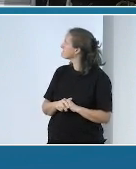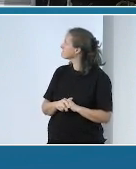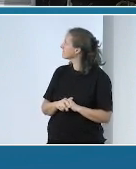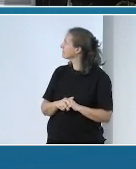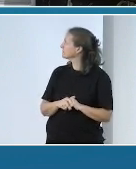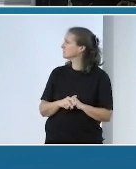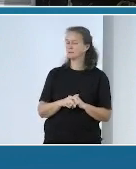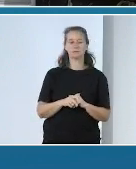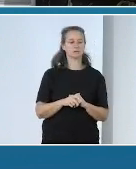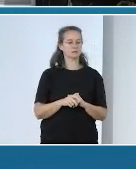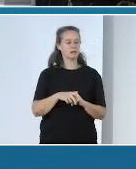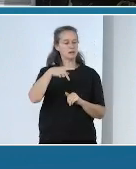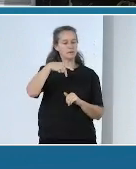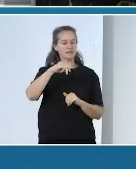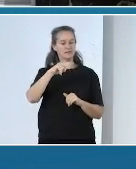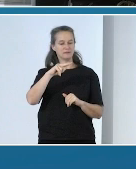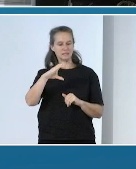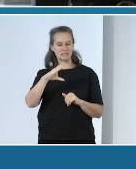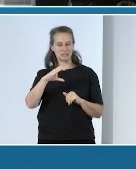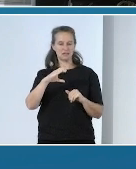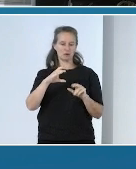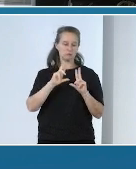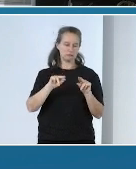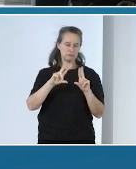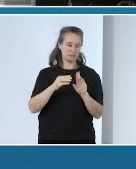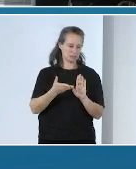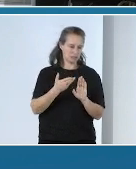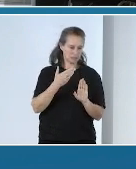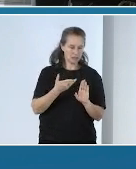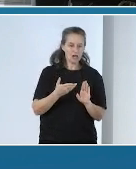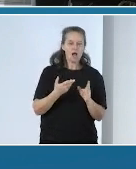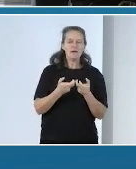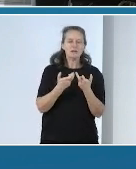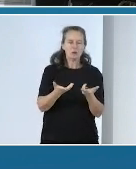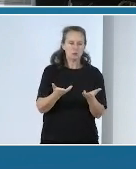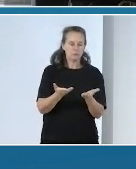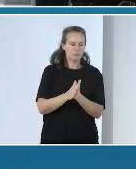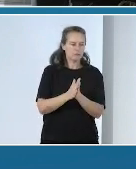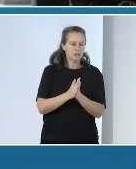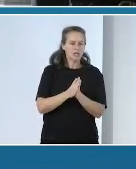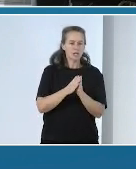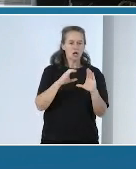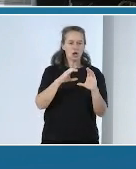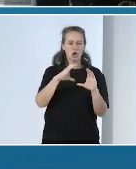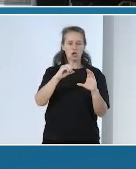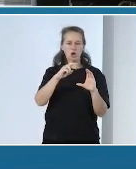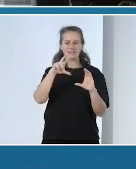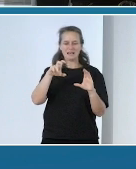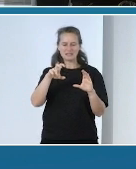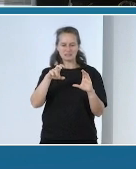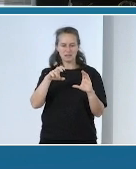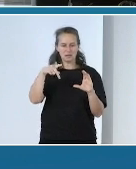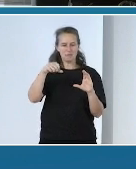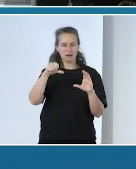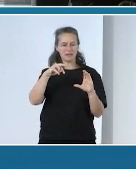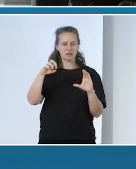Donc on a vu le PIVC, on en a déjà beaucoup parlé. Par exemple, alors c'est le cortex